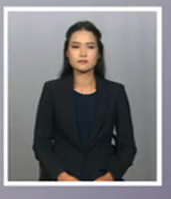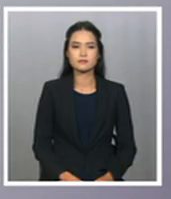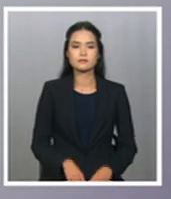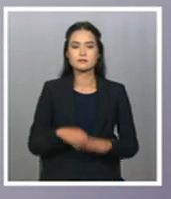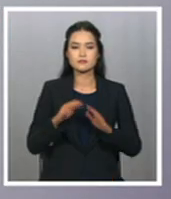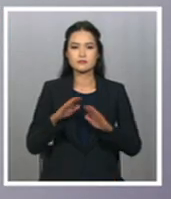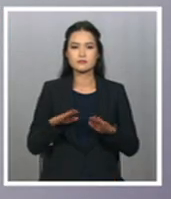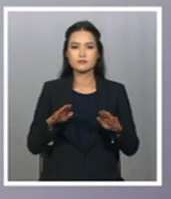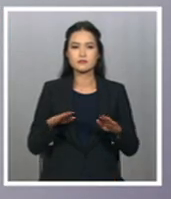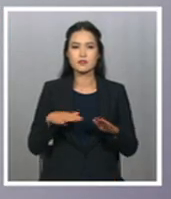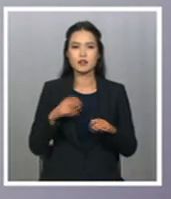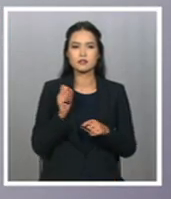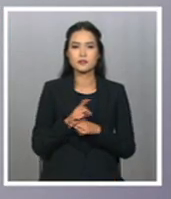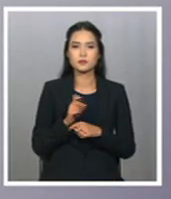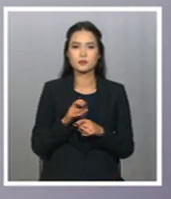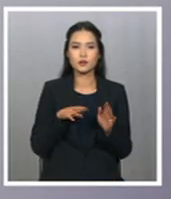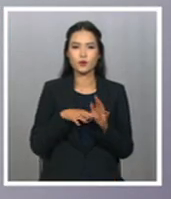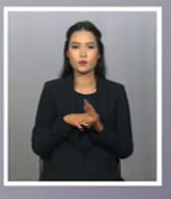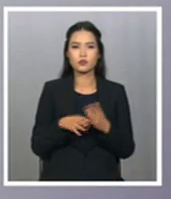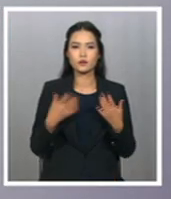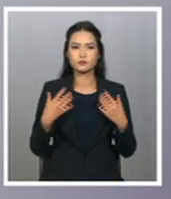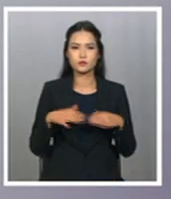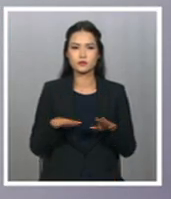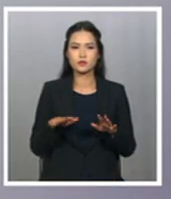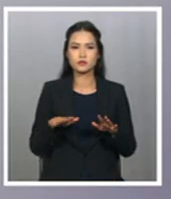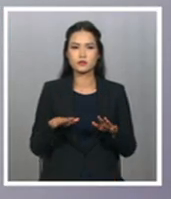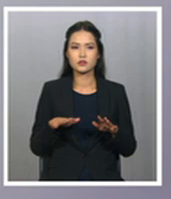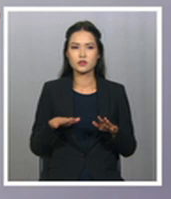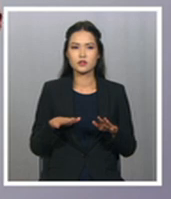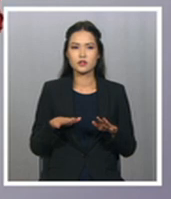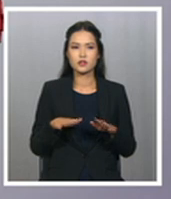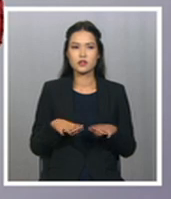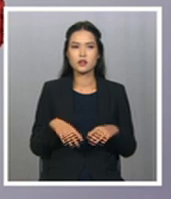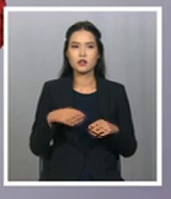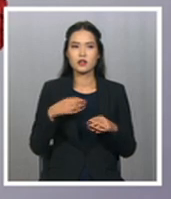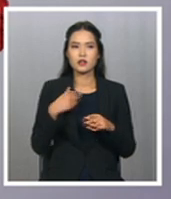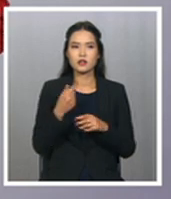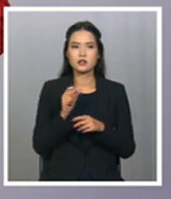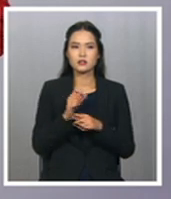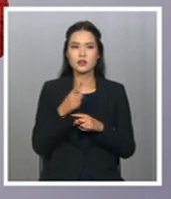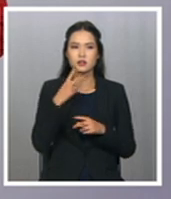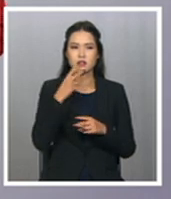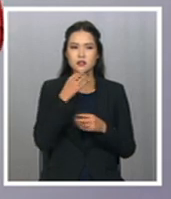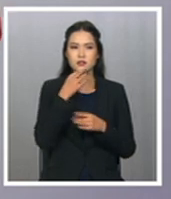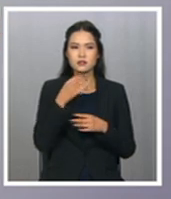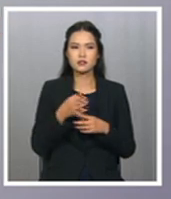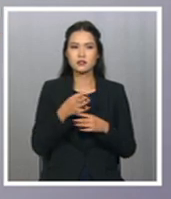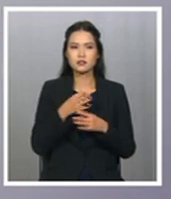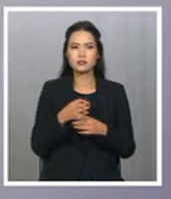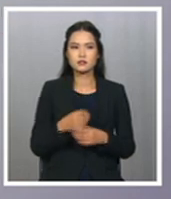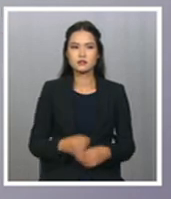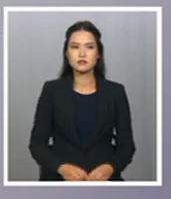Оқушылар, тапсырманы орындап болсаңыздар, ұсынылған жауап үлгісімен салыстырыңыздар.